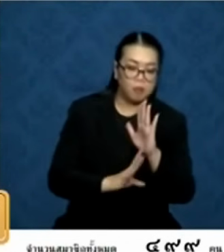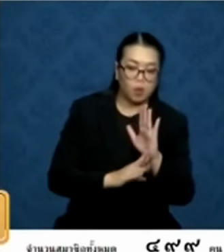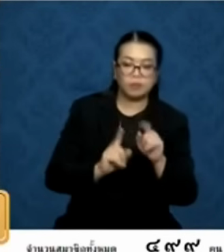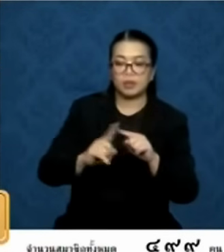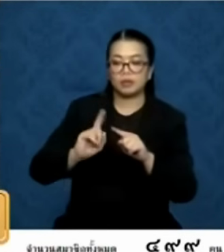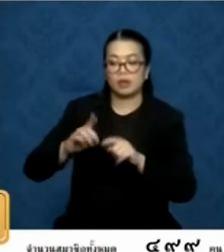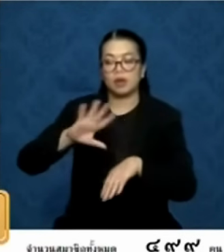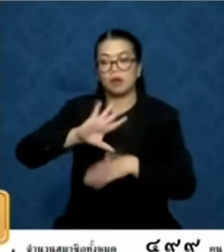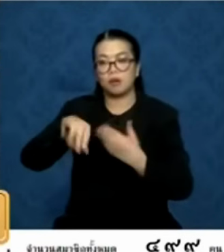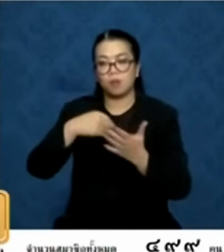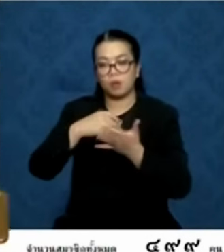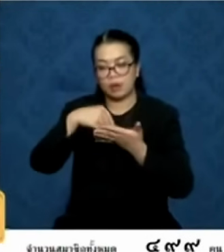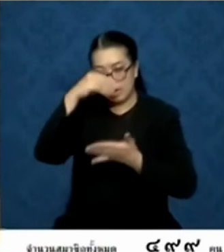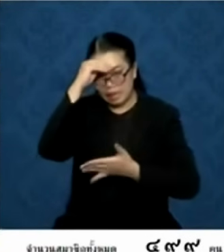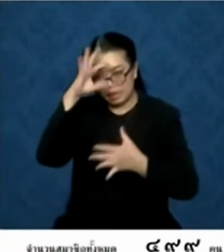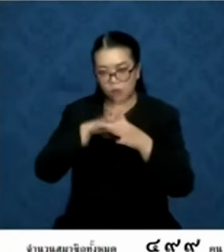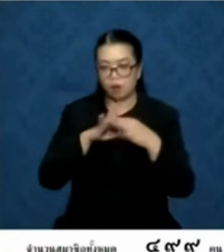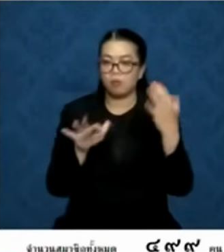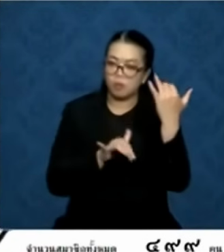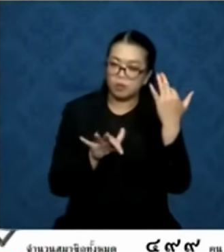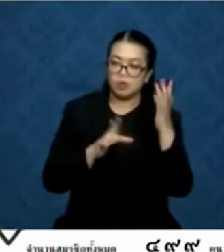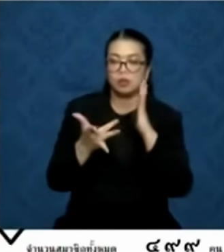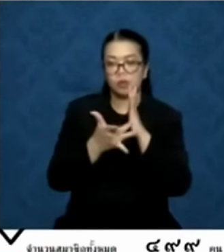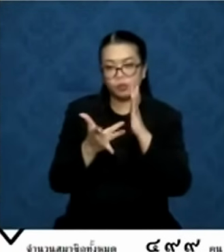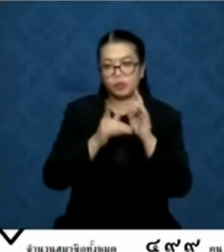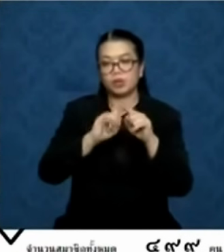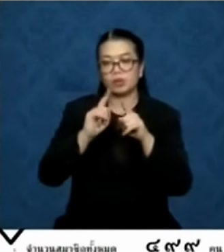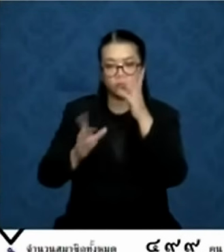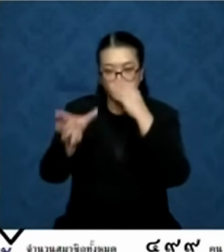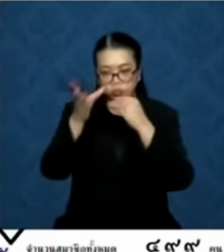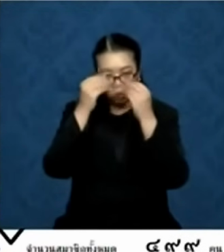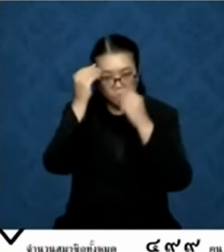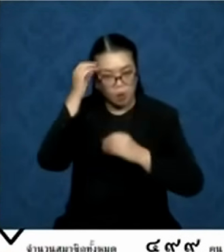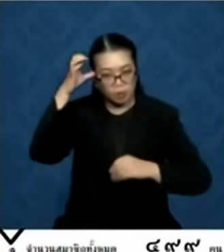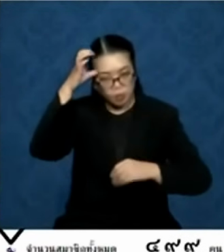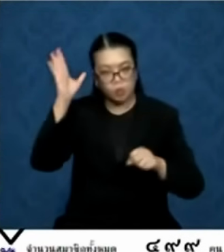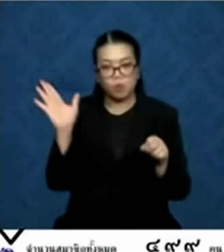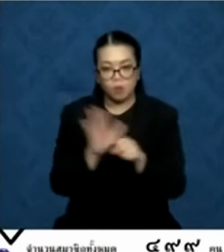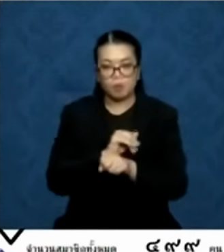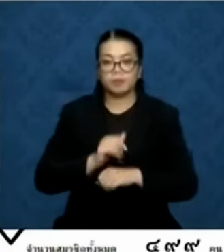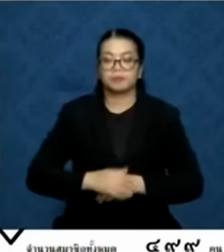าครัฐไม่น้อยกว่า 40,000Virtual Machine